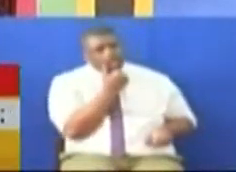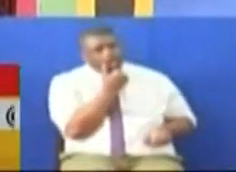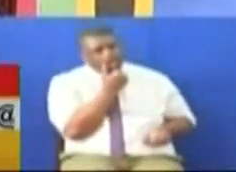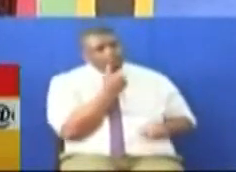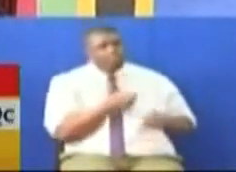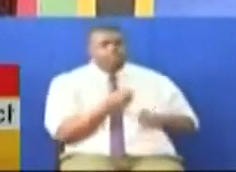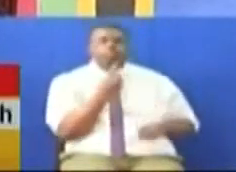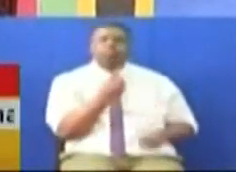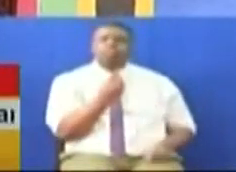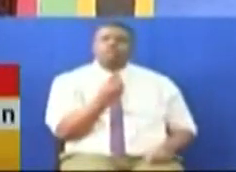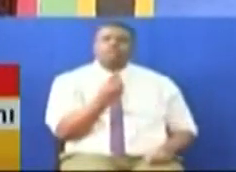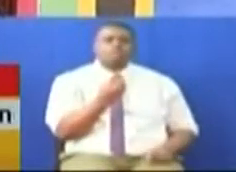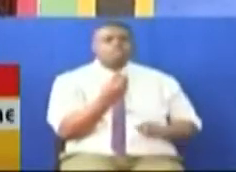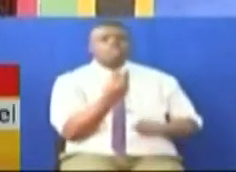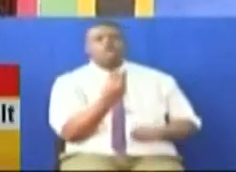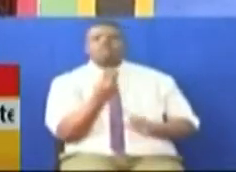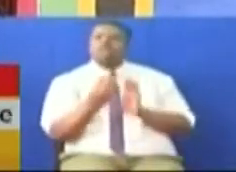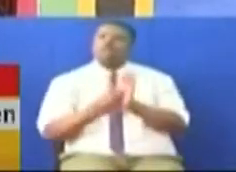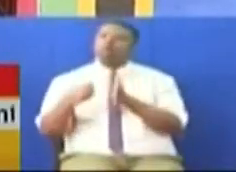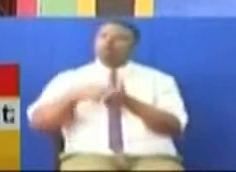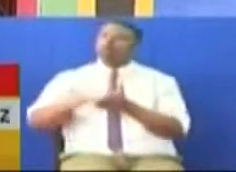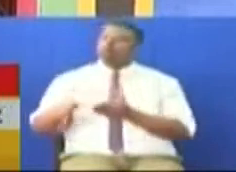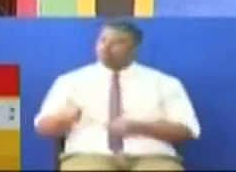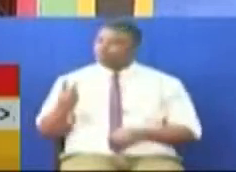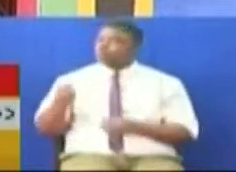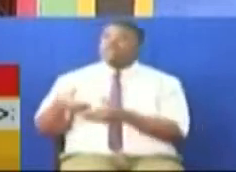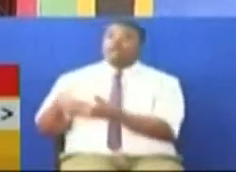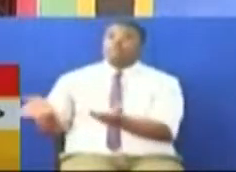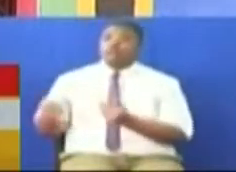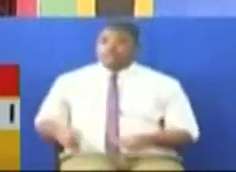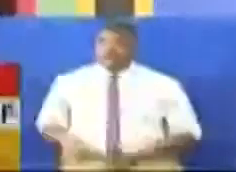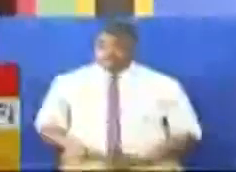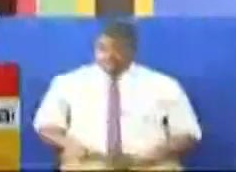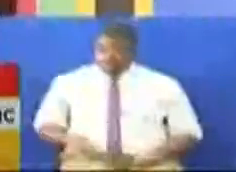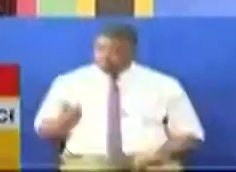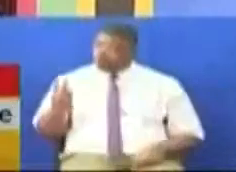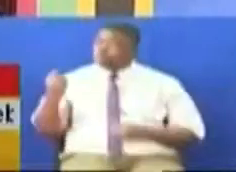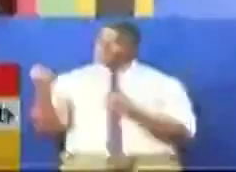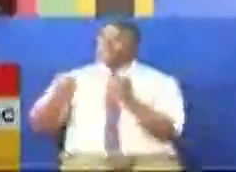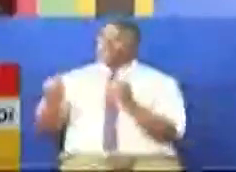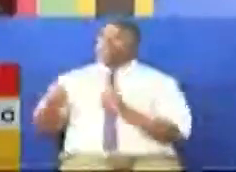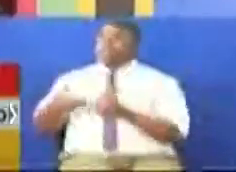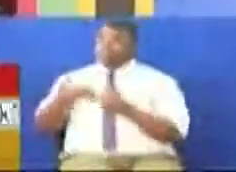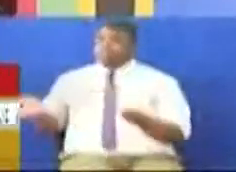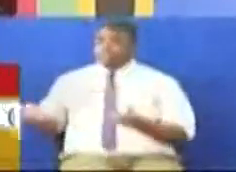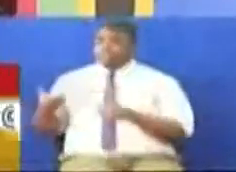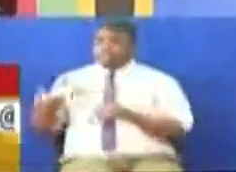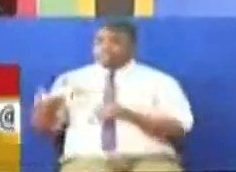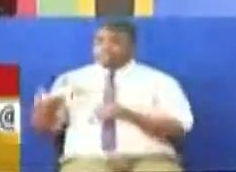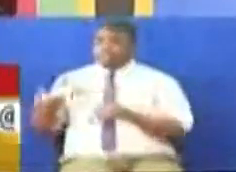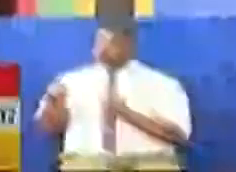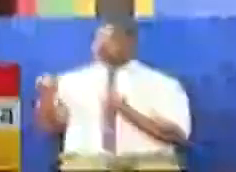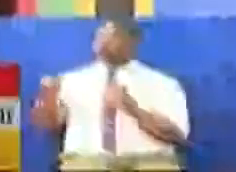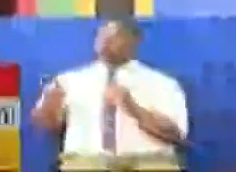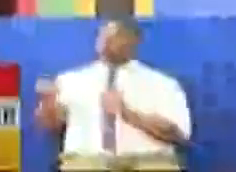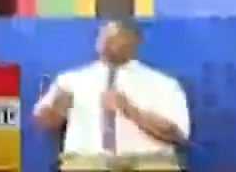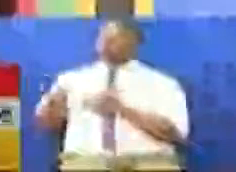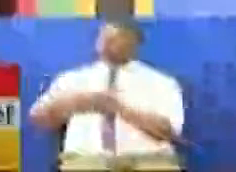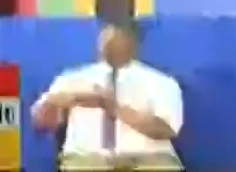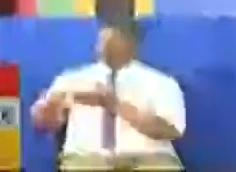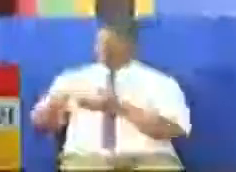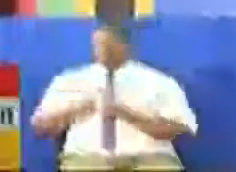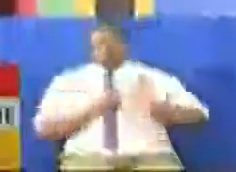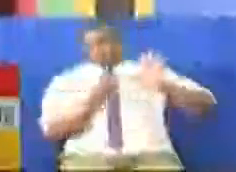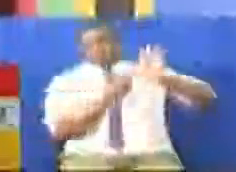138. Kwa hiyo magari mawili yalikuwa yapo, lakini pamoja na hayo magari mawili ambayo yalikuwa yapo, wakati wananunua kwenye hayo, kati ya hayo magari 85